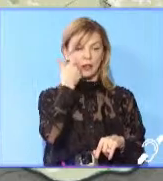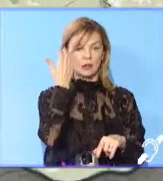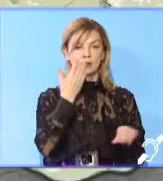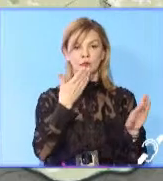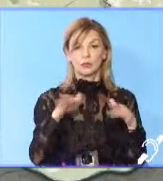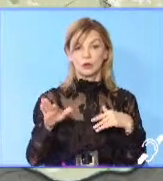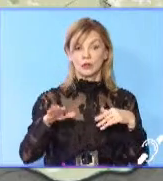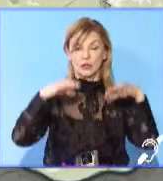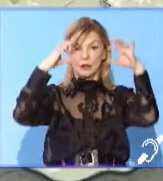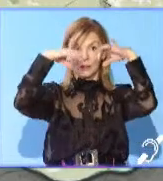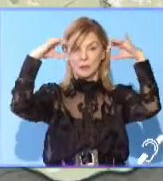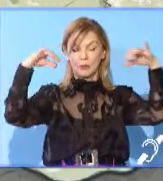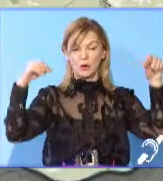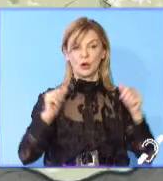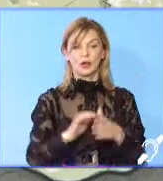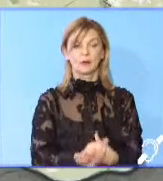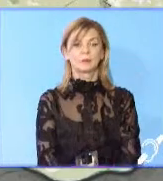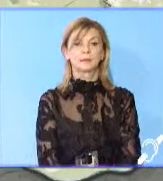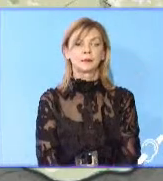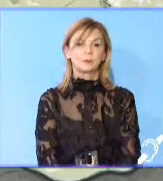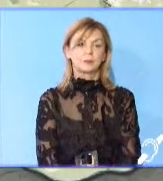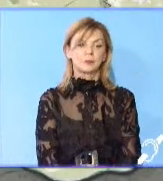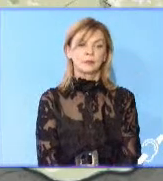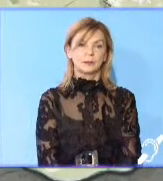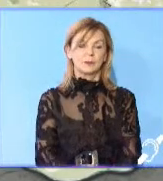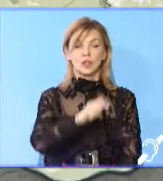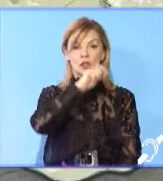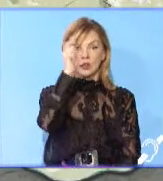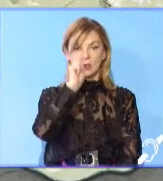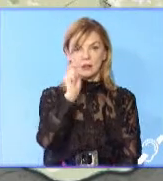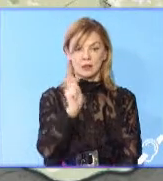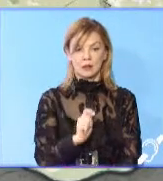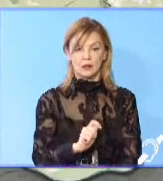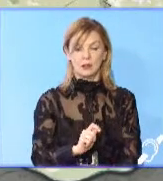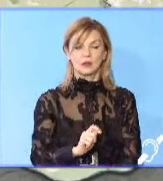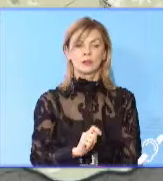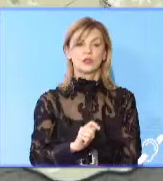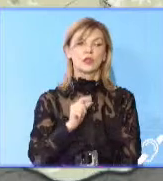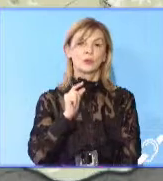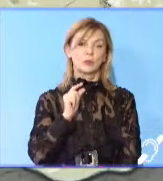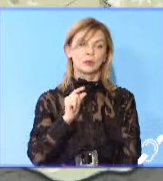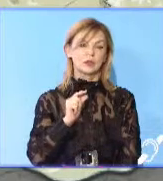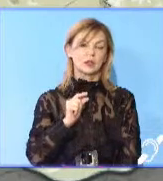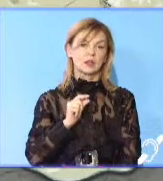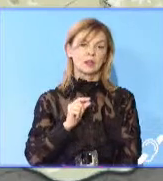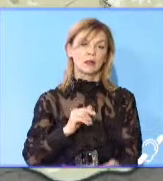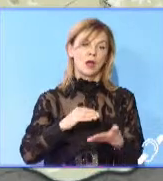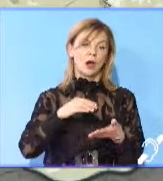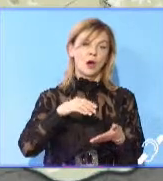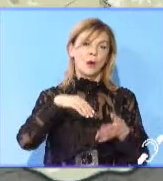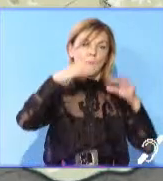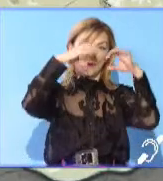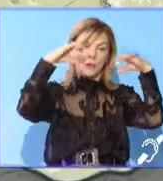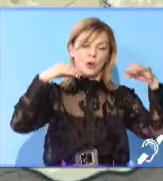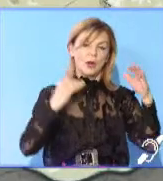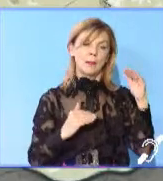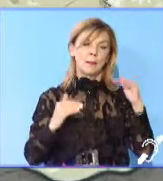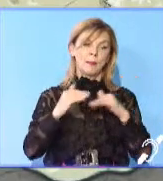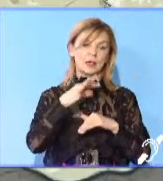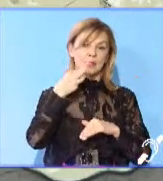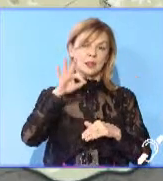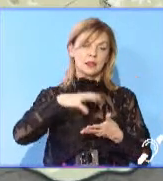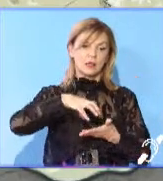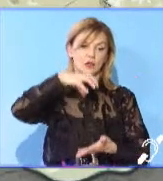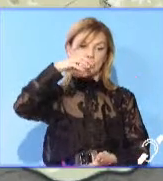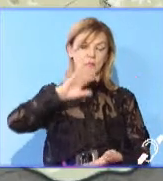relativ extinse vor fi ploi și averse însoțite de descărcări electrice. Izolat se vor acumula cantități de apă de peste 10 litri pe metru